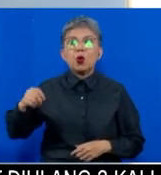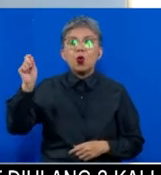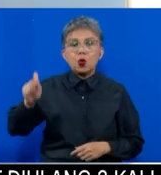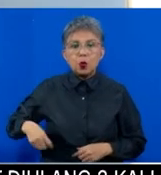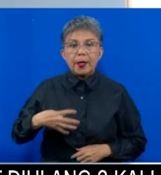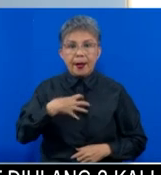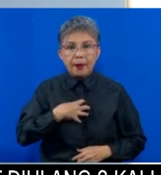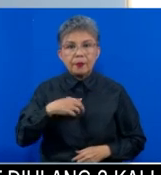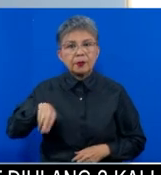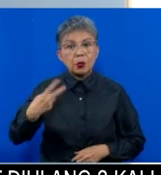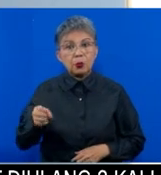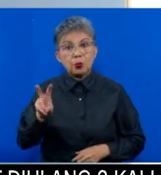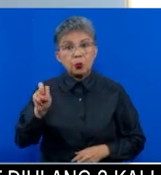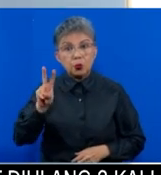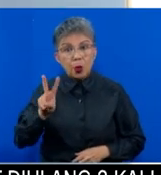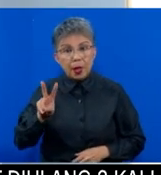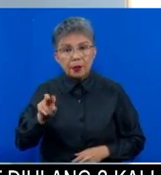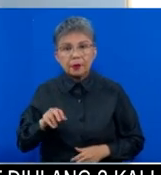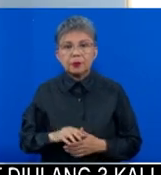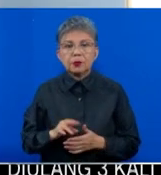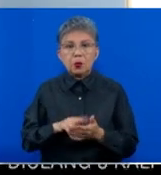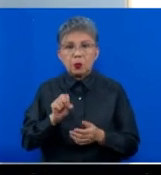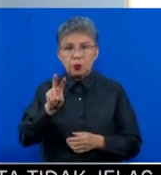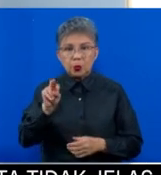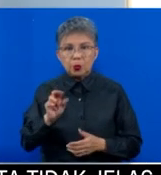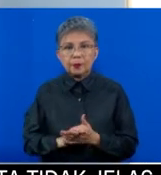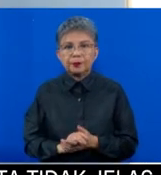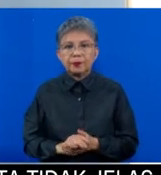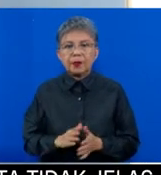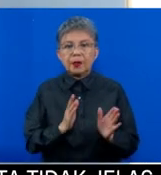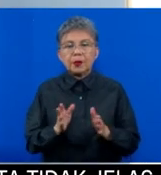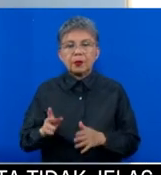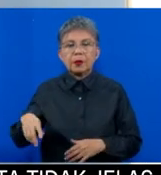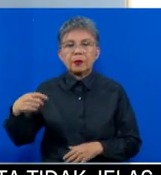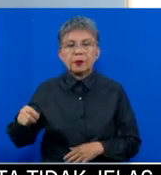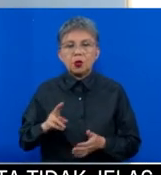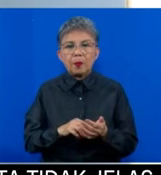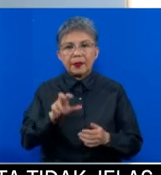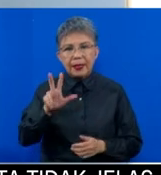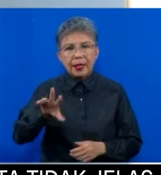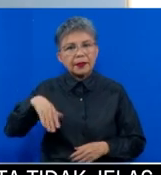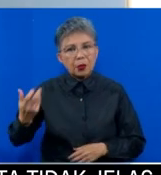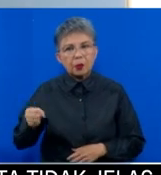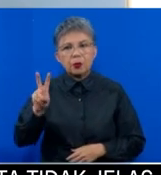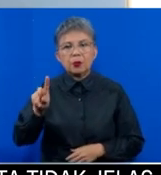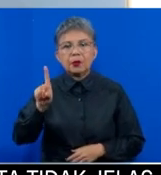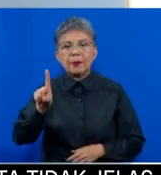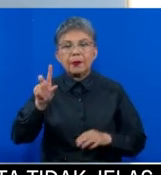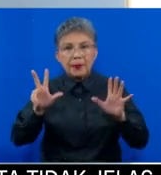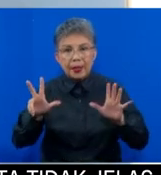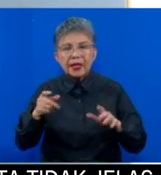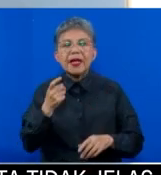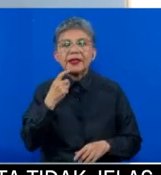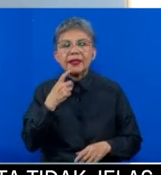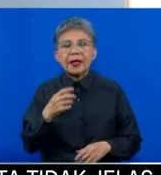tahun 2022 terkait dengan perubahan kedua Peraturan Kemenkumham nomor 3 tahun 2018